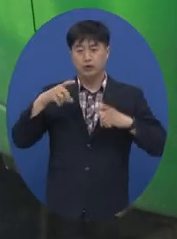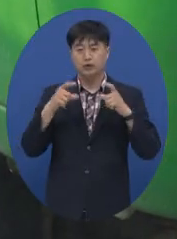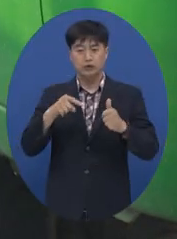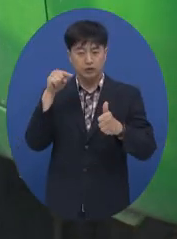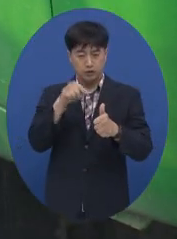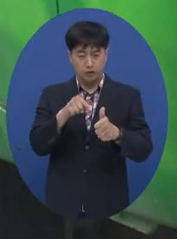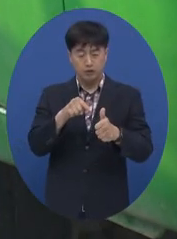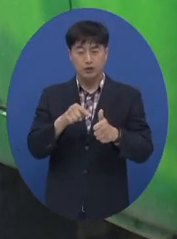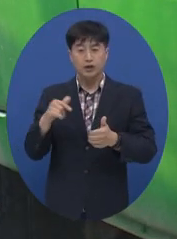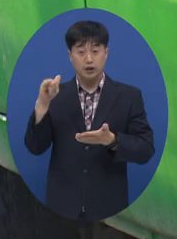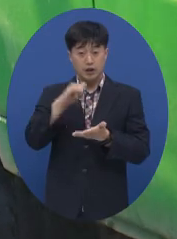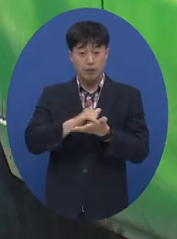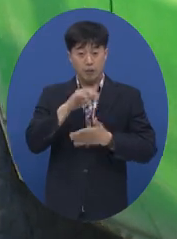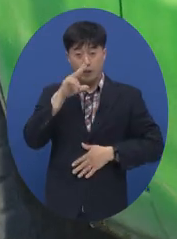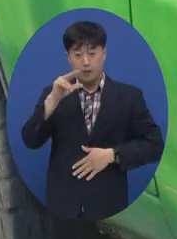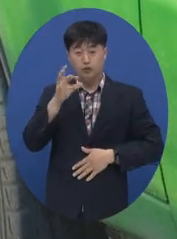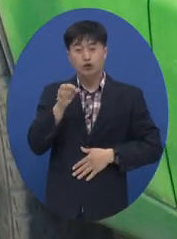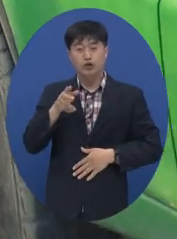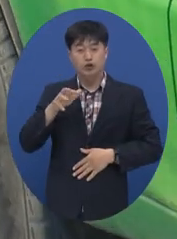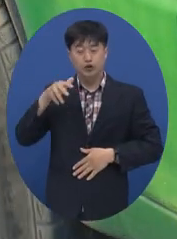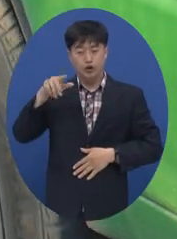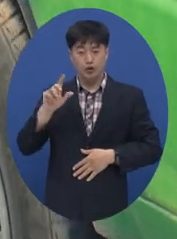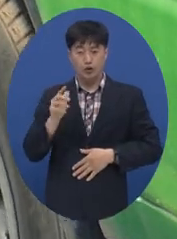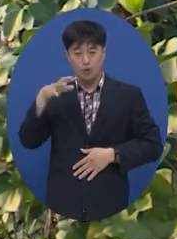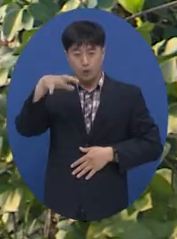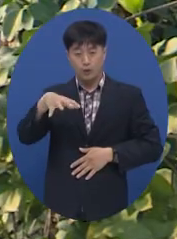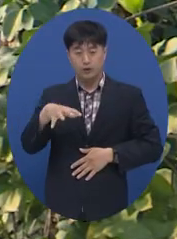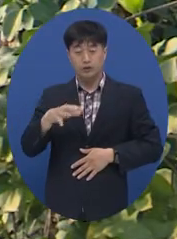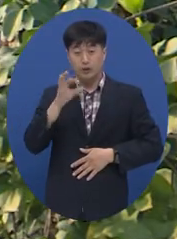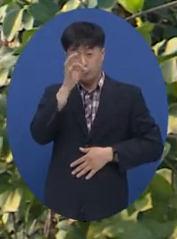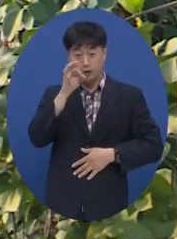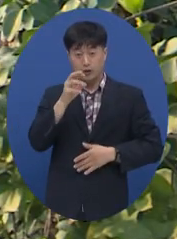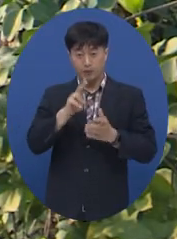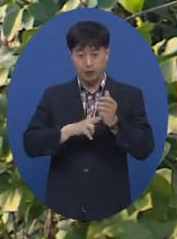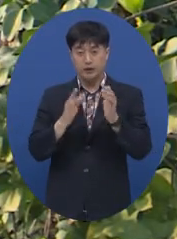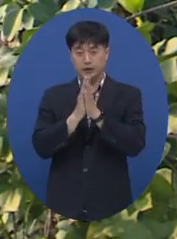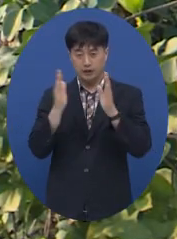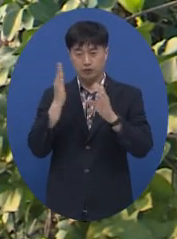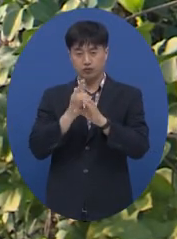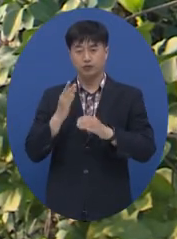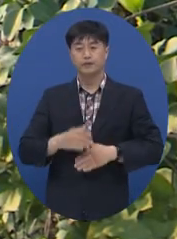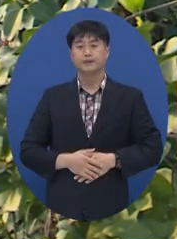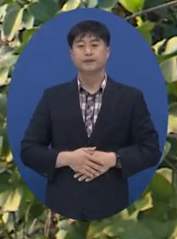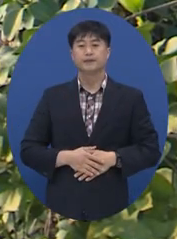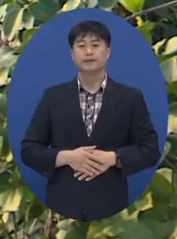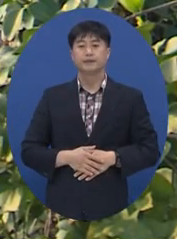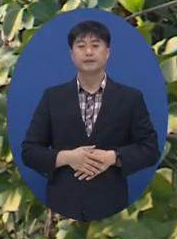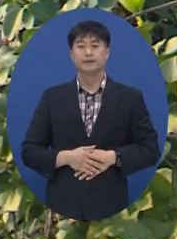지정됐고, 김포와 파주, 연천 등에서 돼지 수매가 진행되고 있습니다.